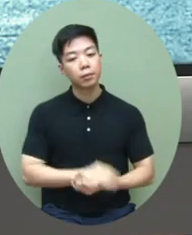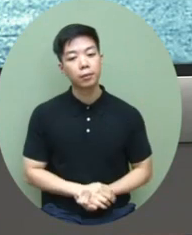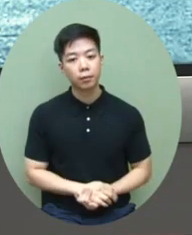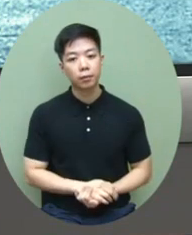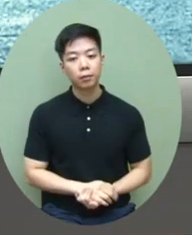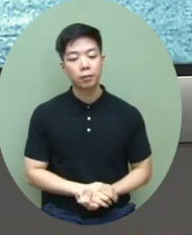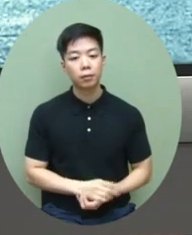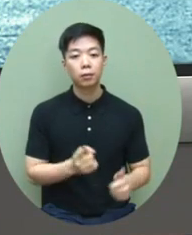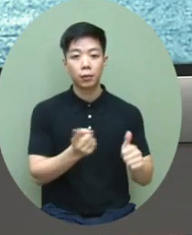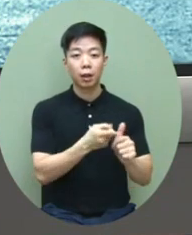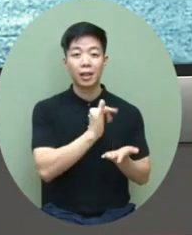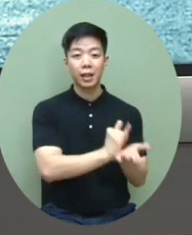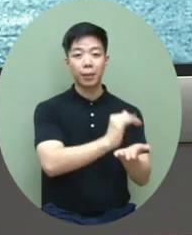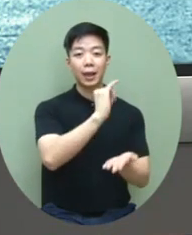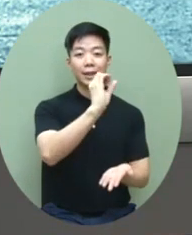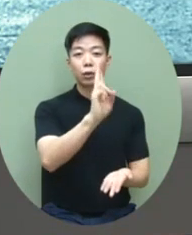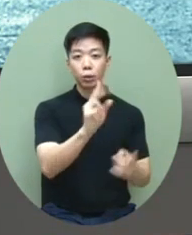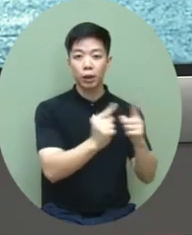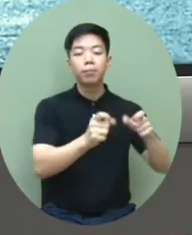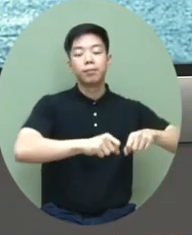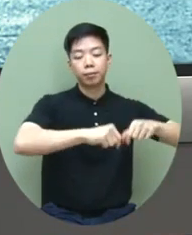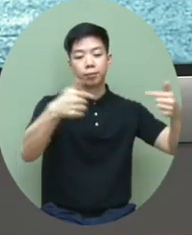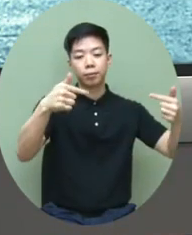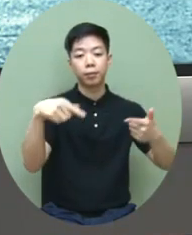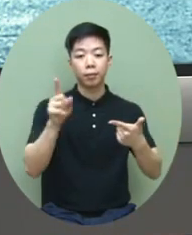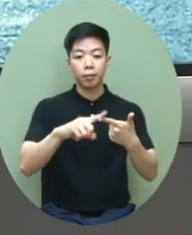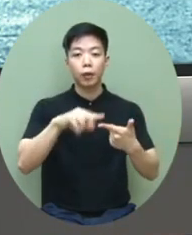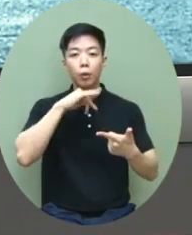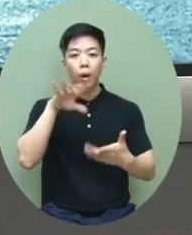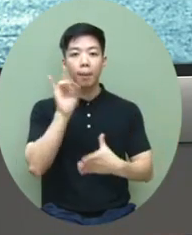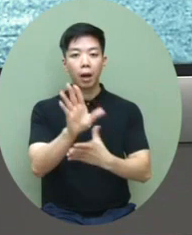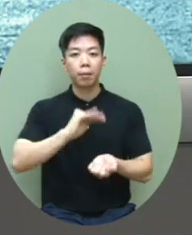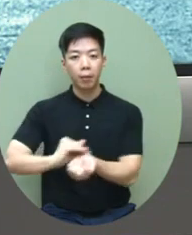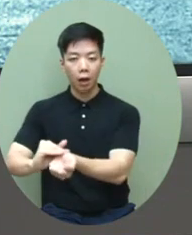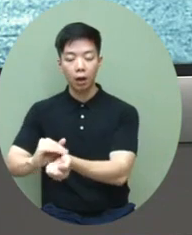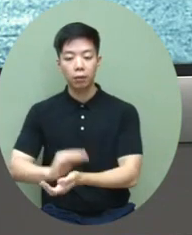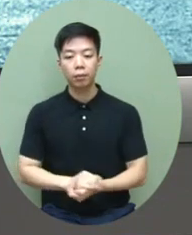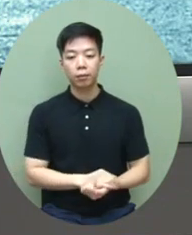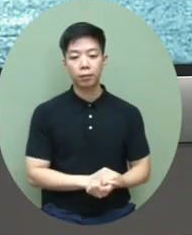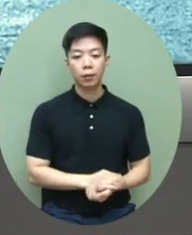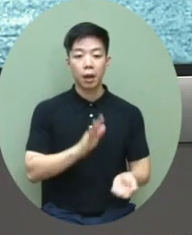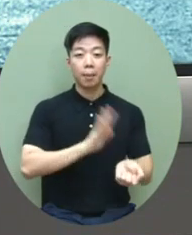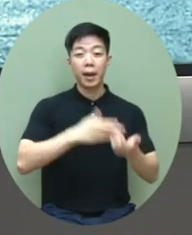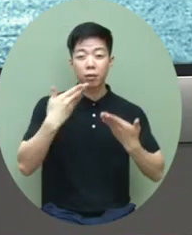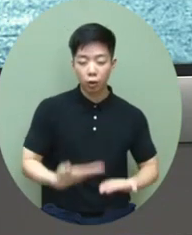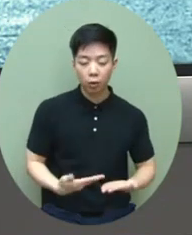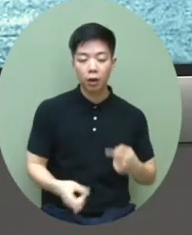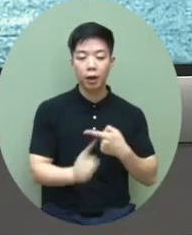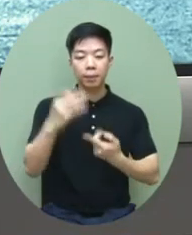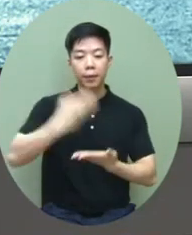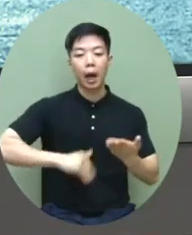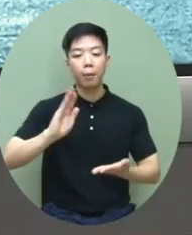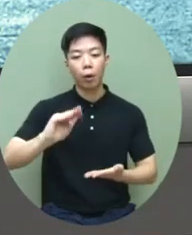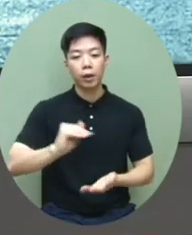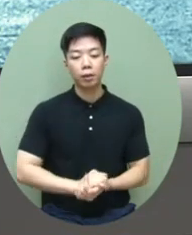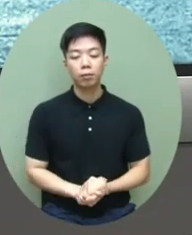第三亦都知道其實早啲處理咧係可以減低咗即係需要去到入深切治療部嘅情況，所以都想即係呼籲公